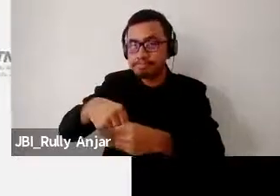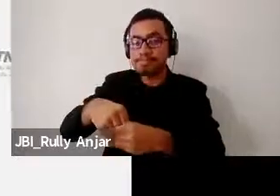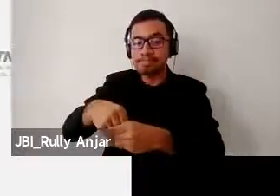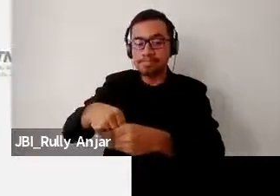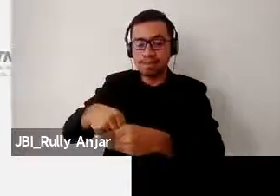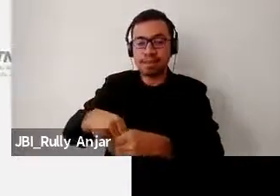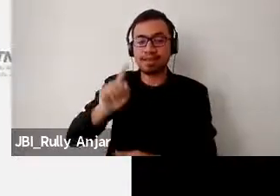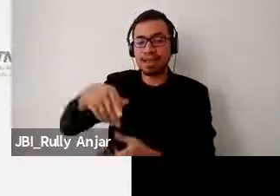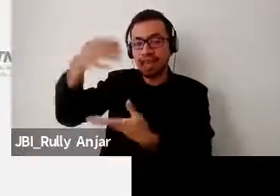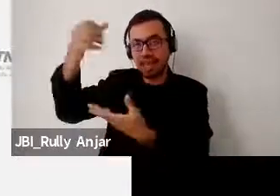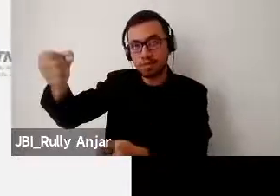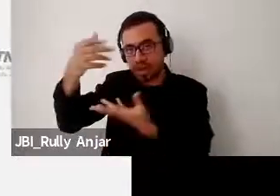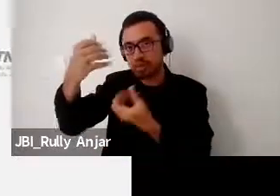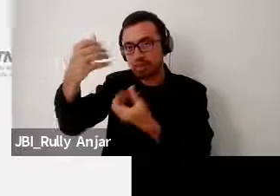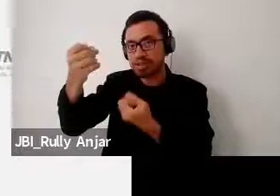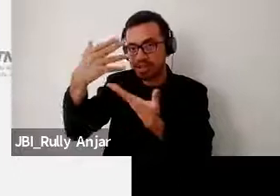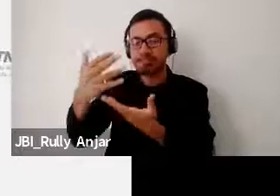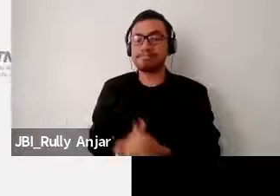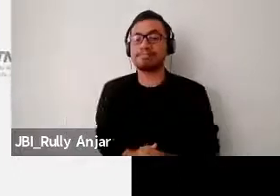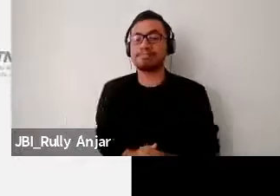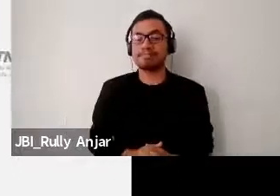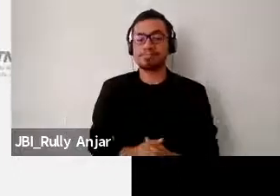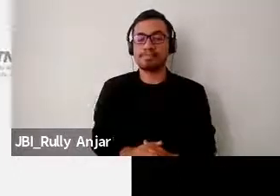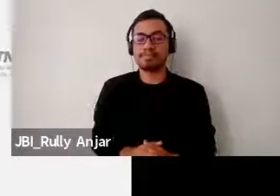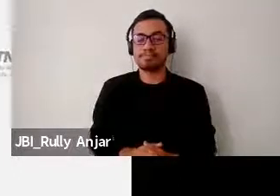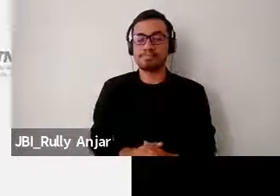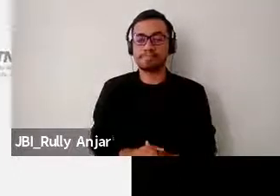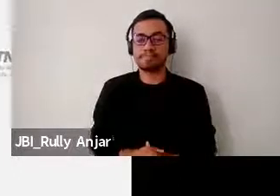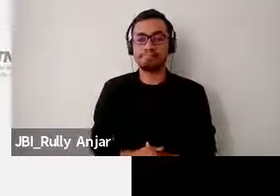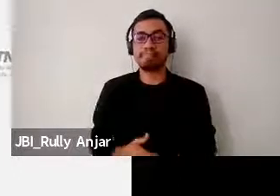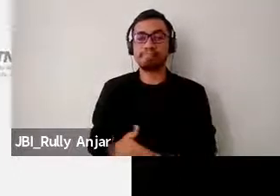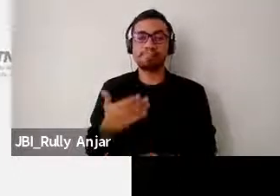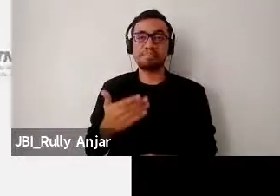informasi dan referensi yang ada, memang mereka